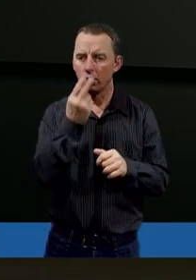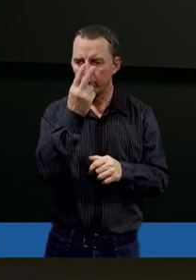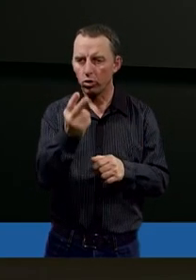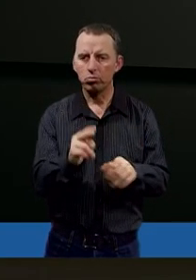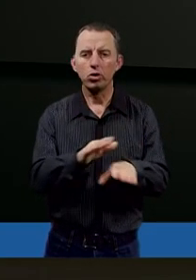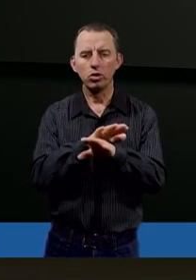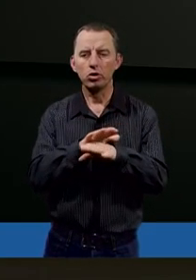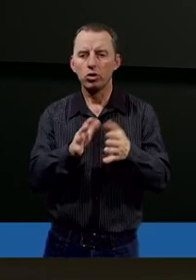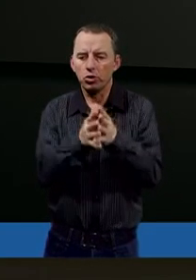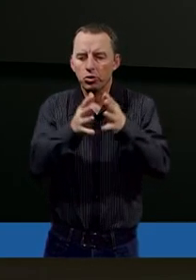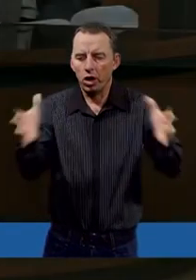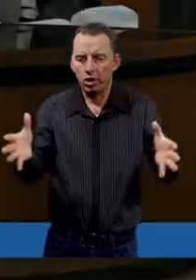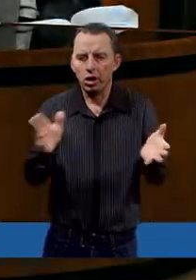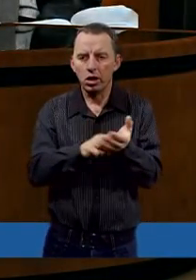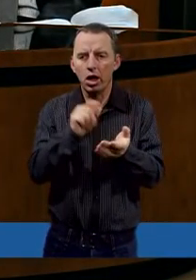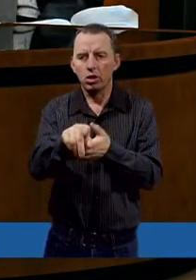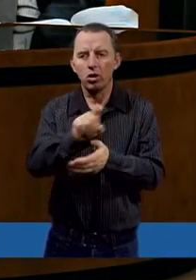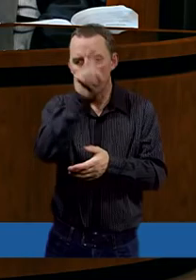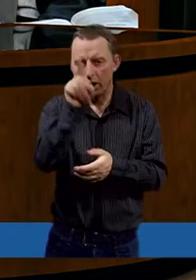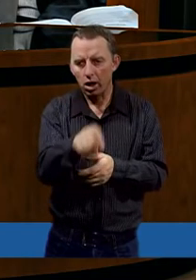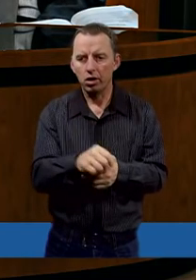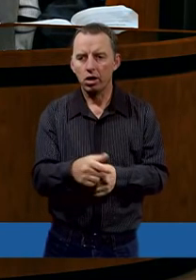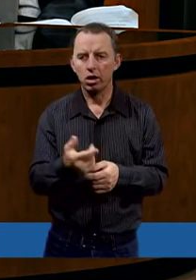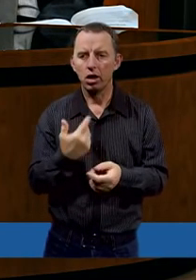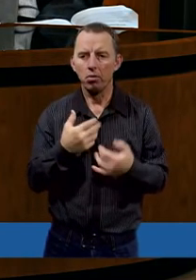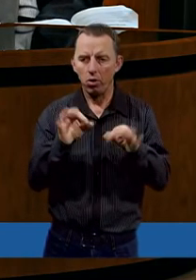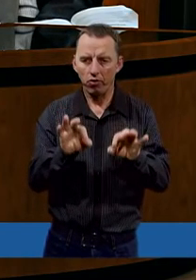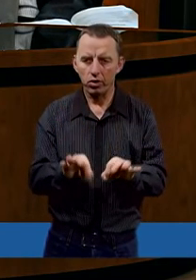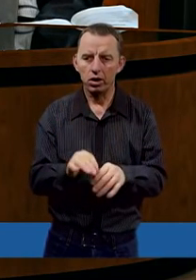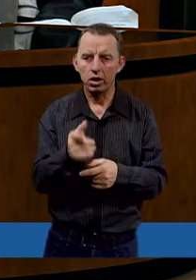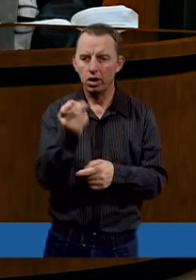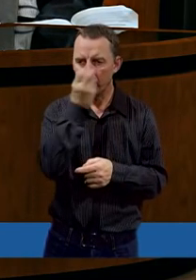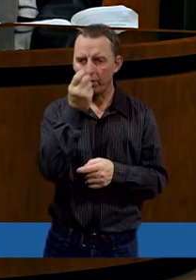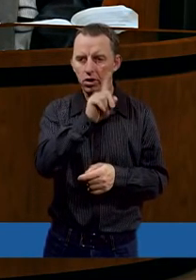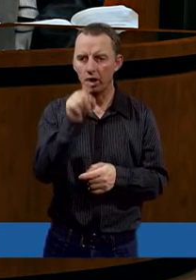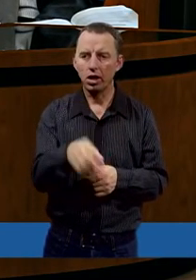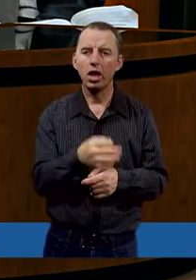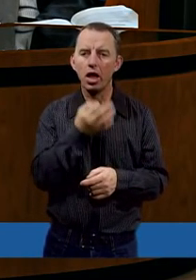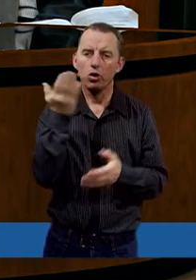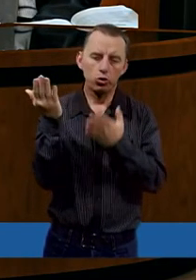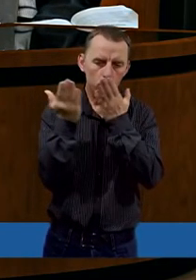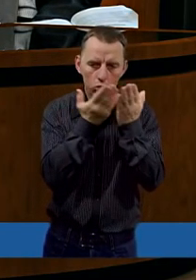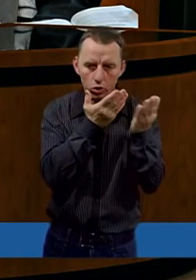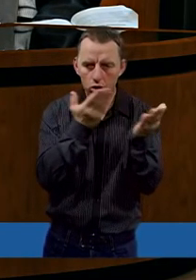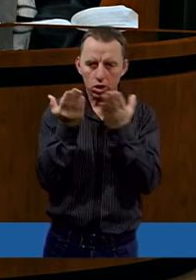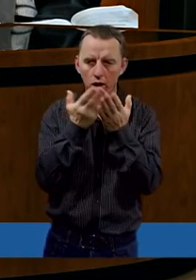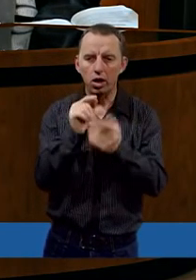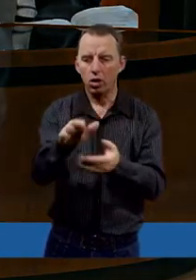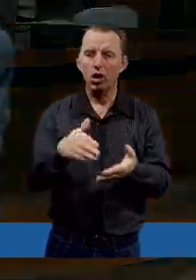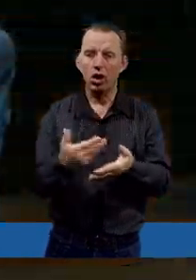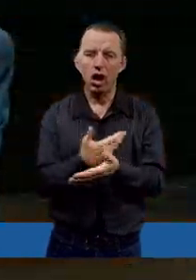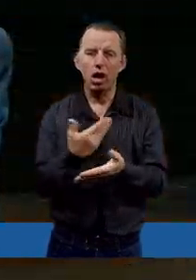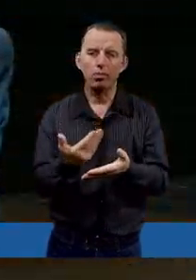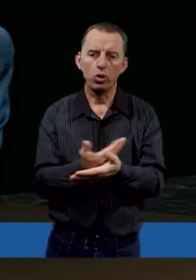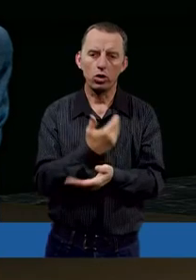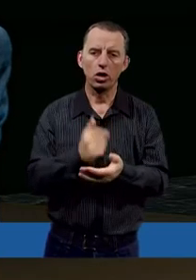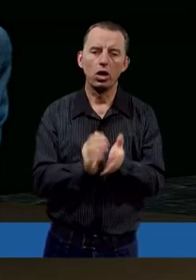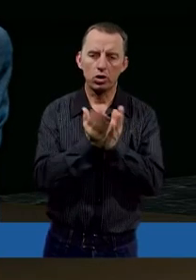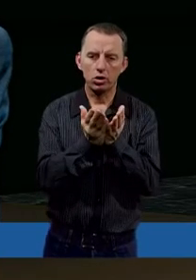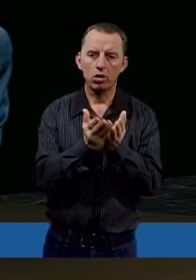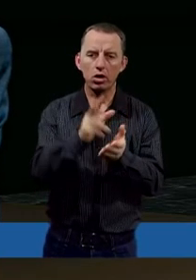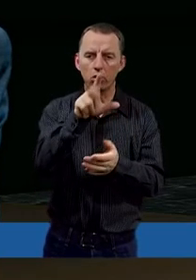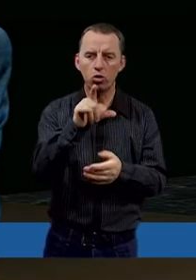na to zagadnienie. Był niewinny? To jest takie ciekawe zagadnienie, bo właśnie jak czytamy tam na początku